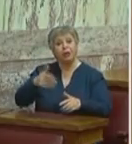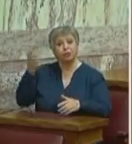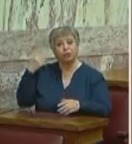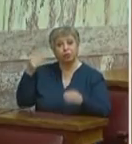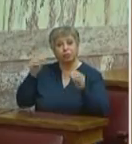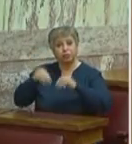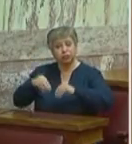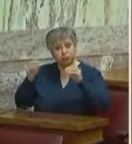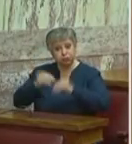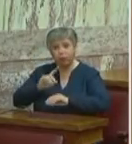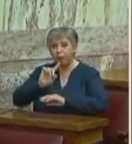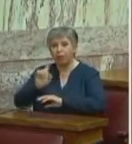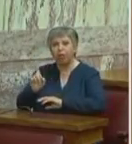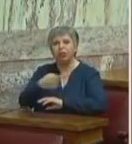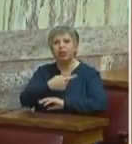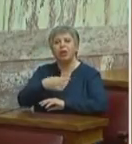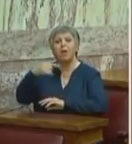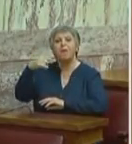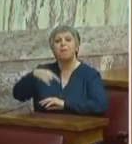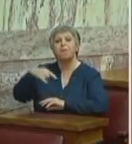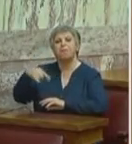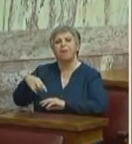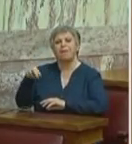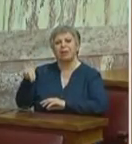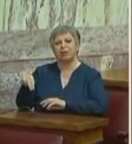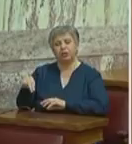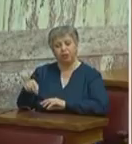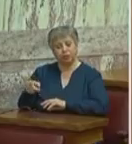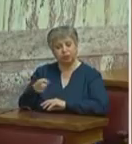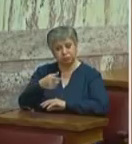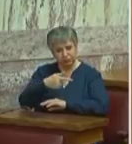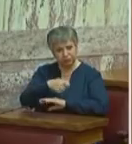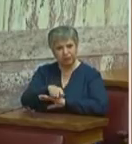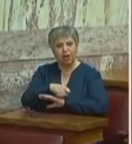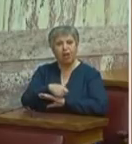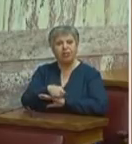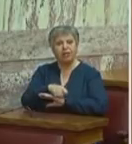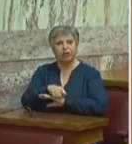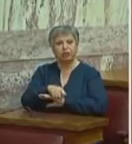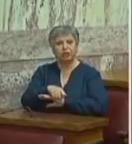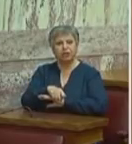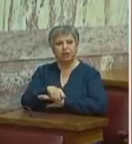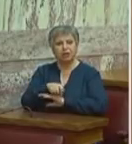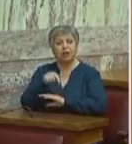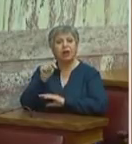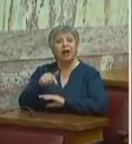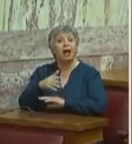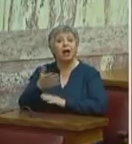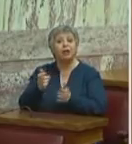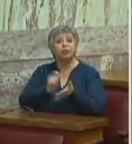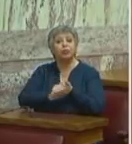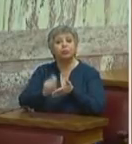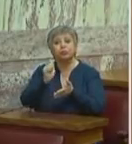διαβάζω. Και διαβάζω γιατί αυτά πρέπει να ακουστούν και να καταγραφούν στα πρακτικά. Έλεγε λοιπόν το